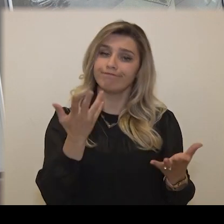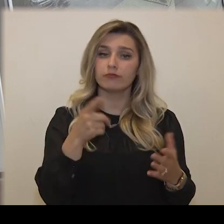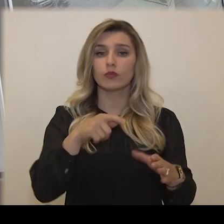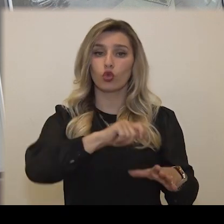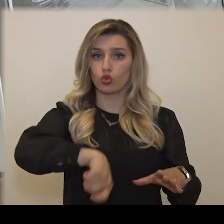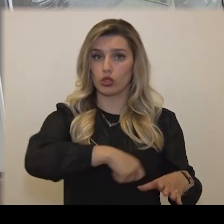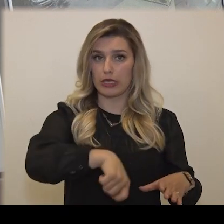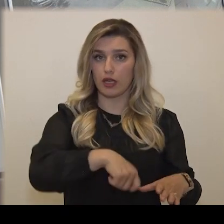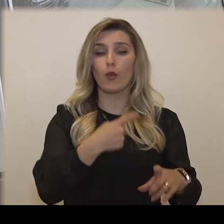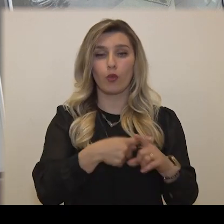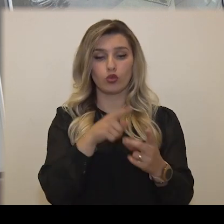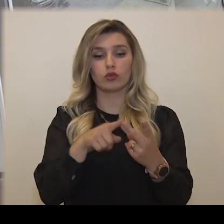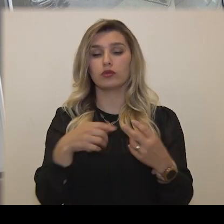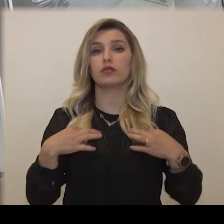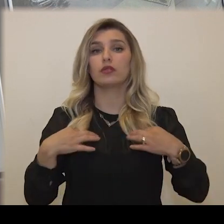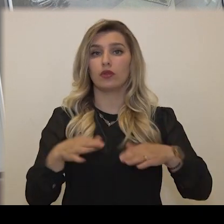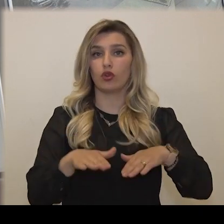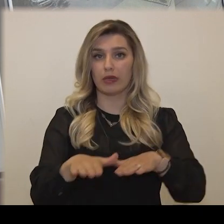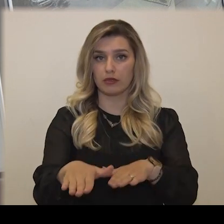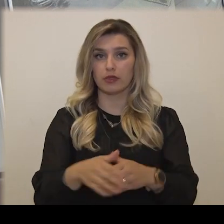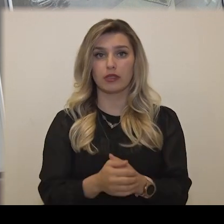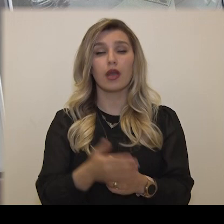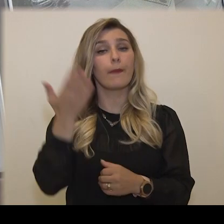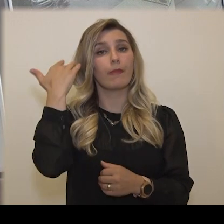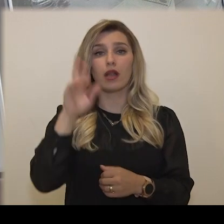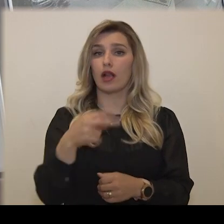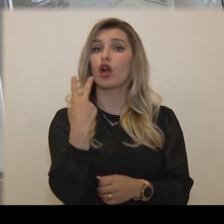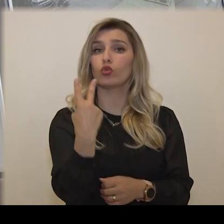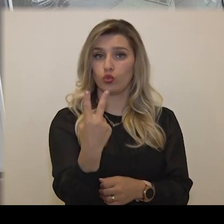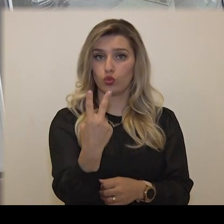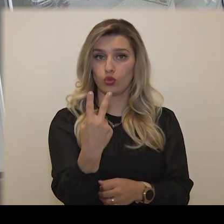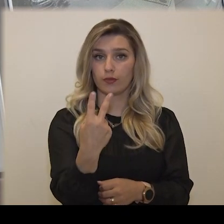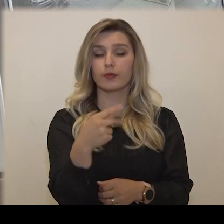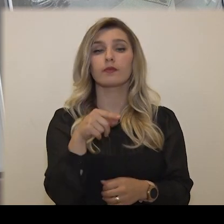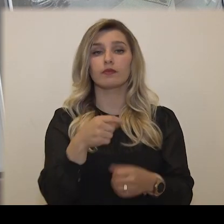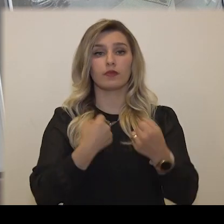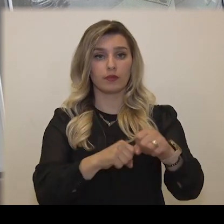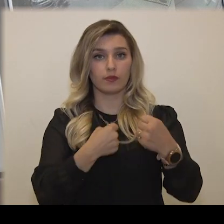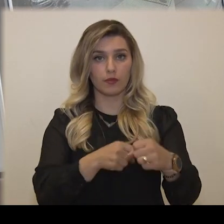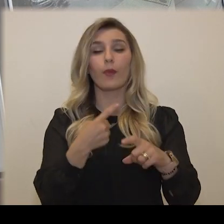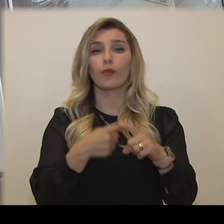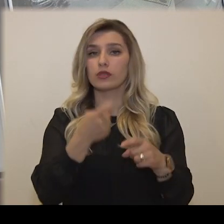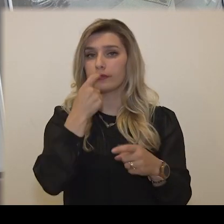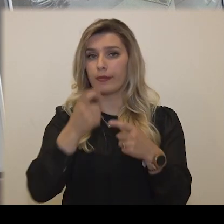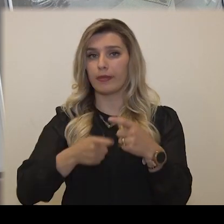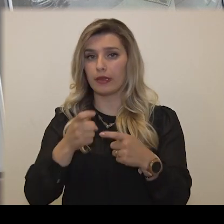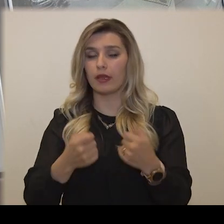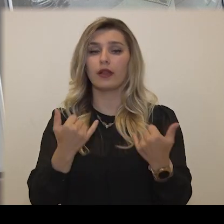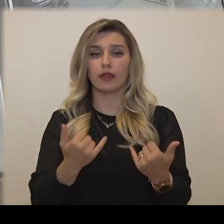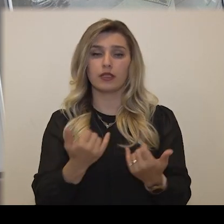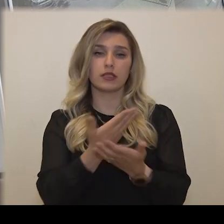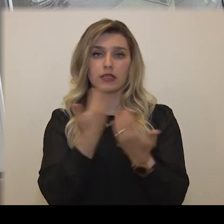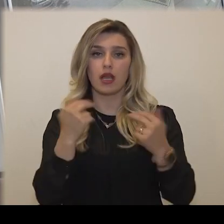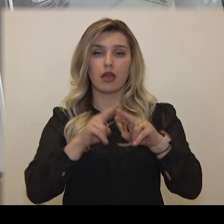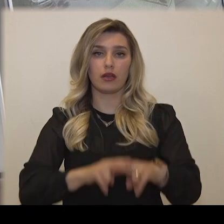për kuzhineri dhe robaqepsi. Kemi pasë edhe dy drejtimet tjera, që ka qenë zdruktari dhe metal punus, mi po tash për